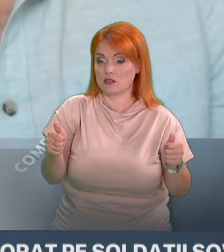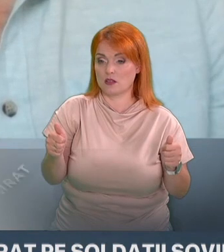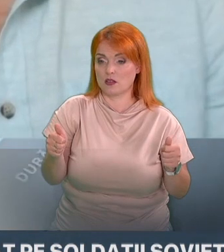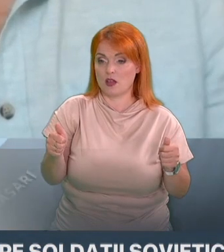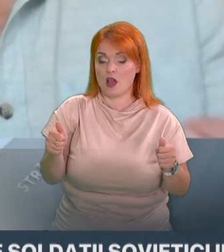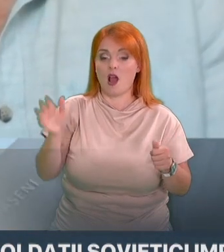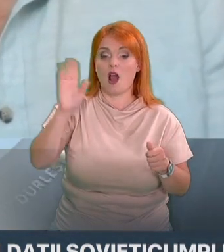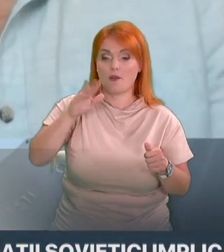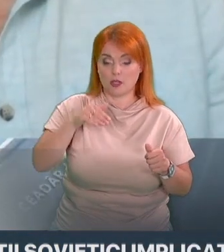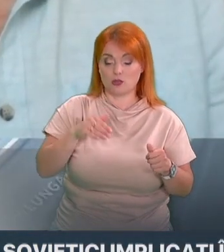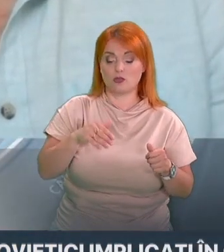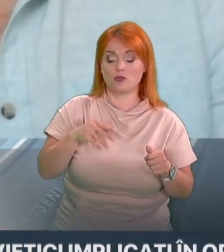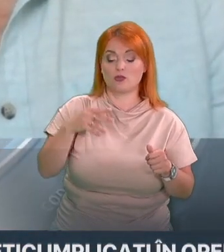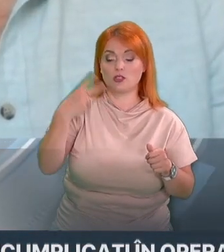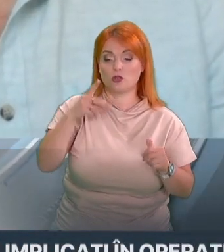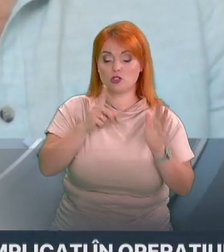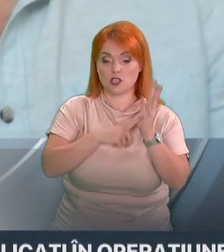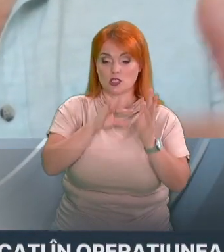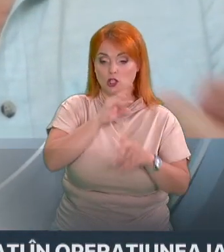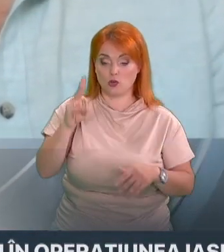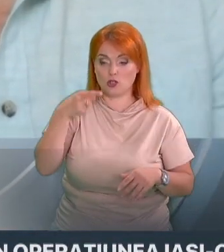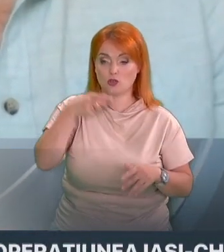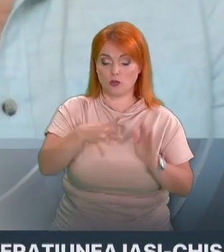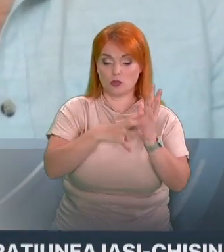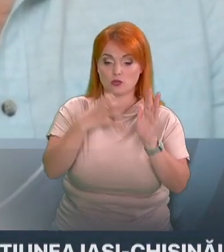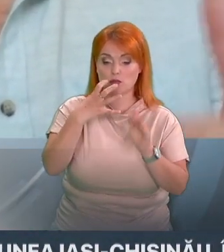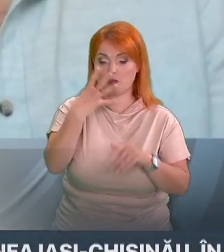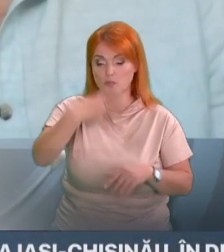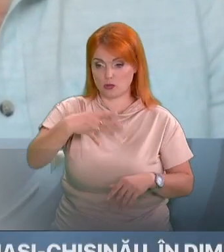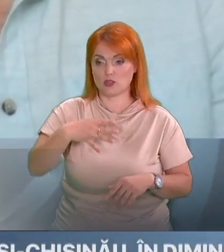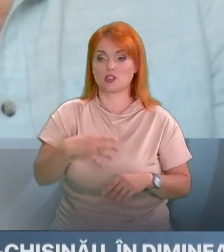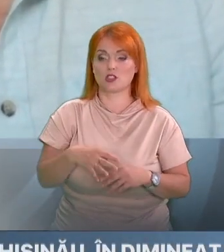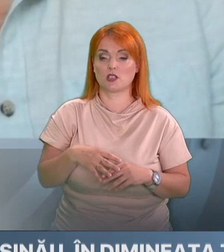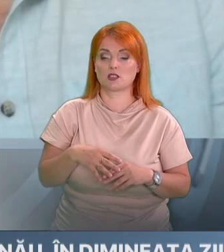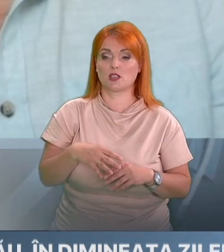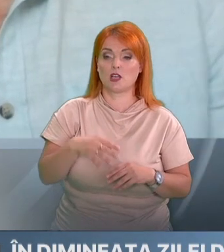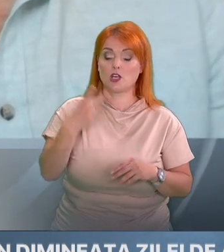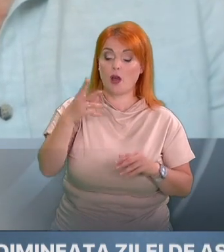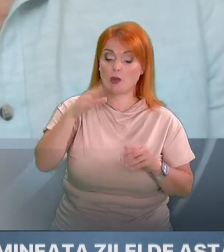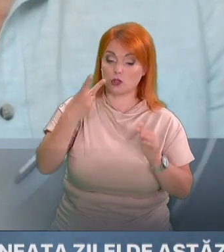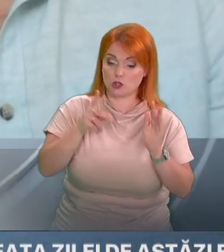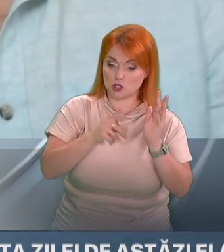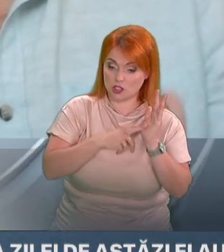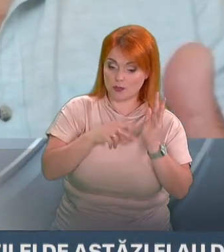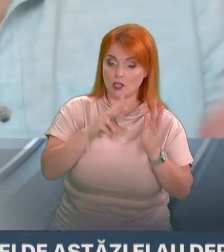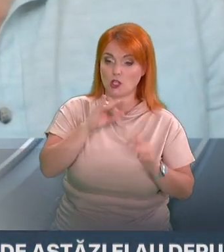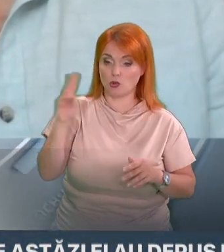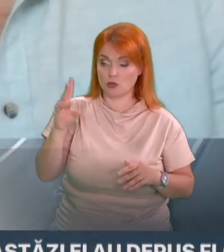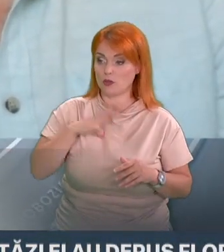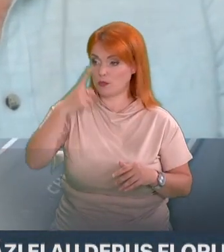venit rândul și nouă, în 26 iunie 40 este înaintat primul ultimatum, 27 iunie 1940 al doilea